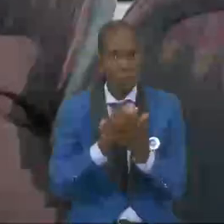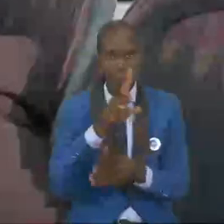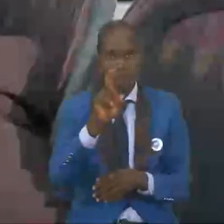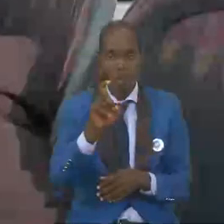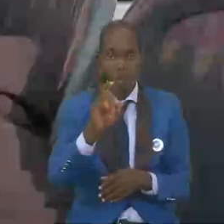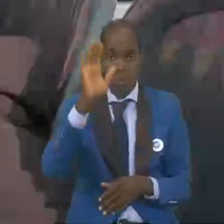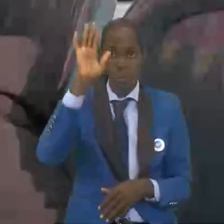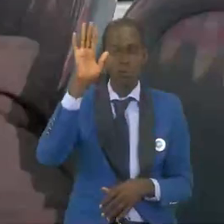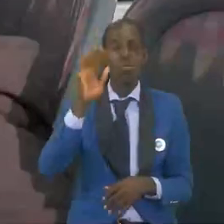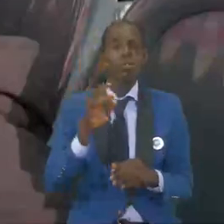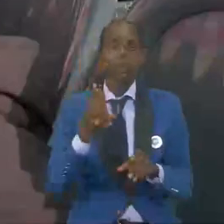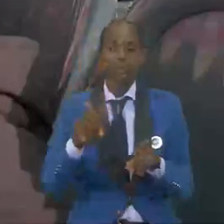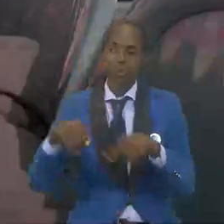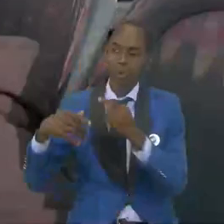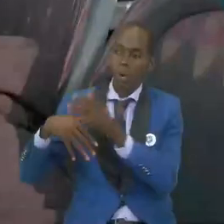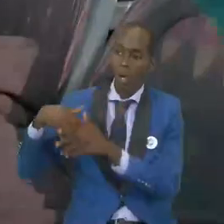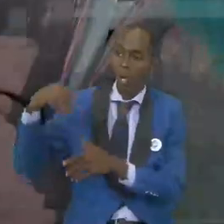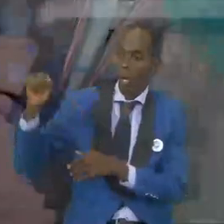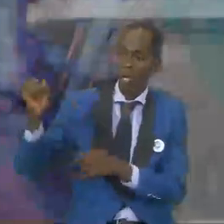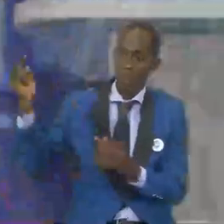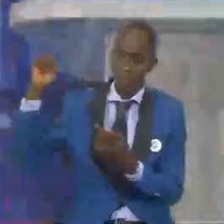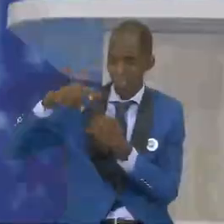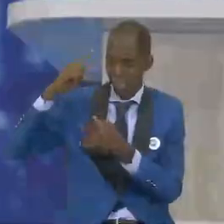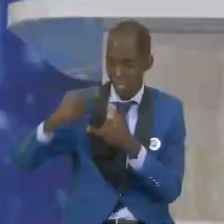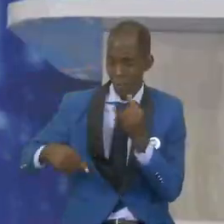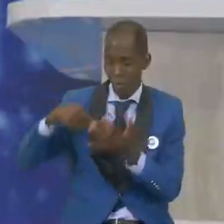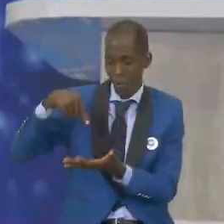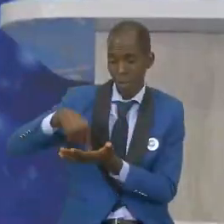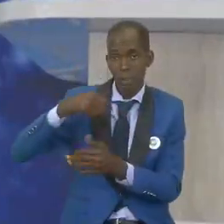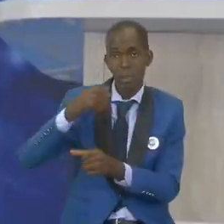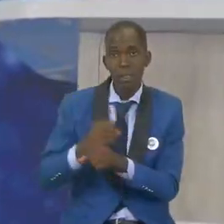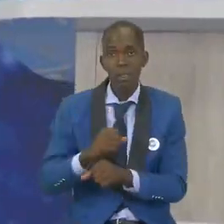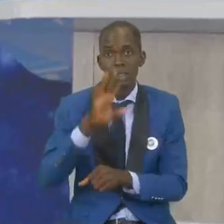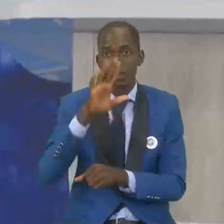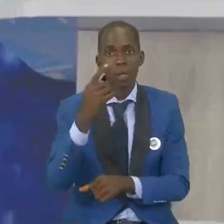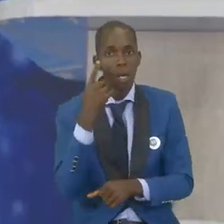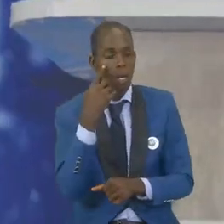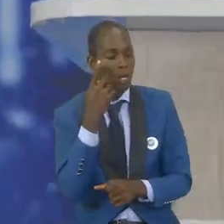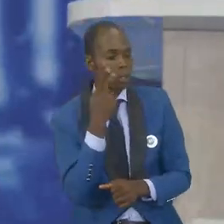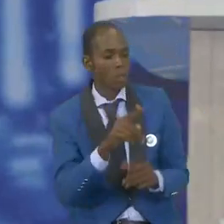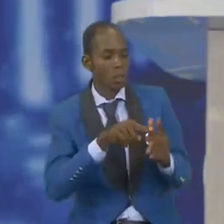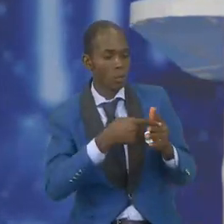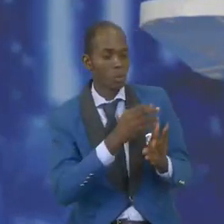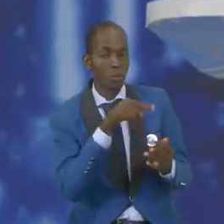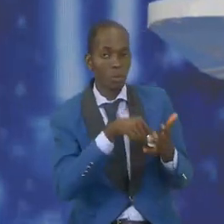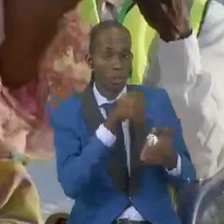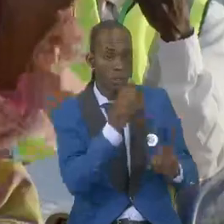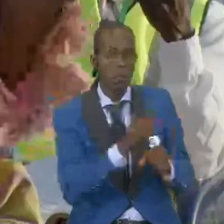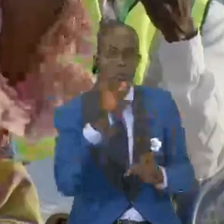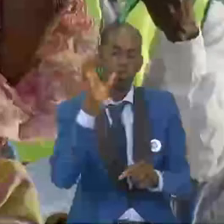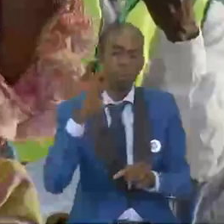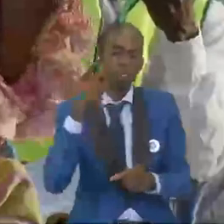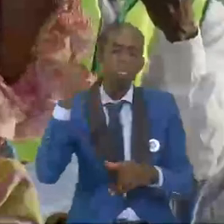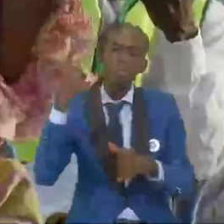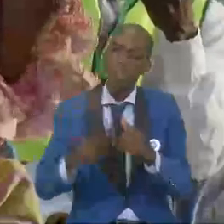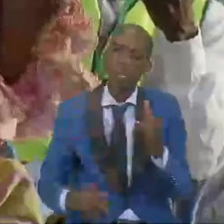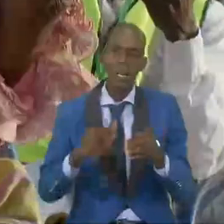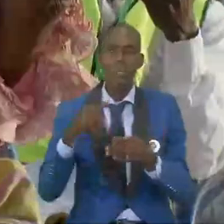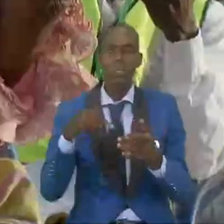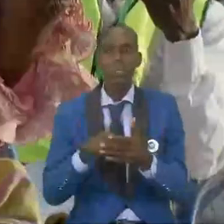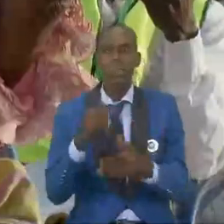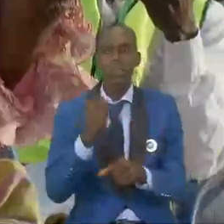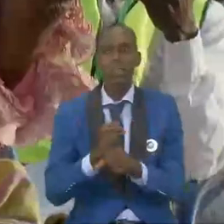Quelqu'un là-bas, est-ce que tu crois à cela ce matin, que tout au long de ta vie, jusqu'à la fin de cette année, tes yeux ont